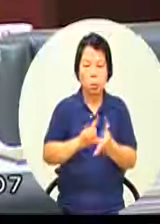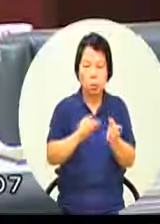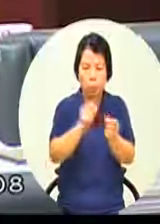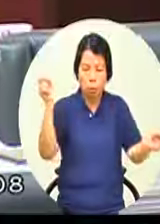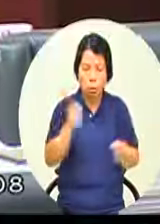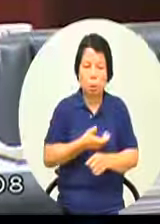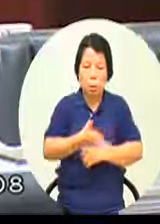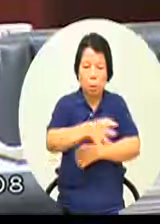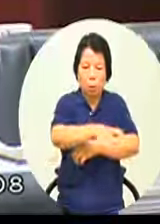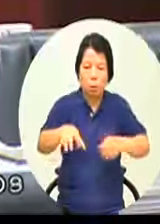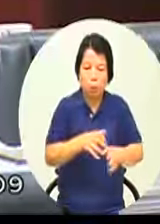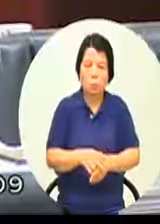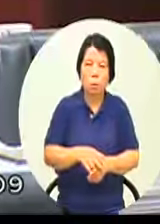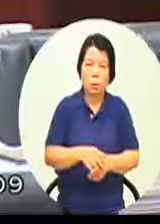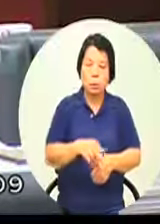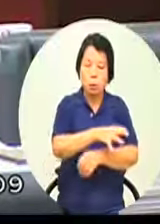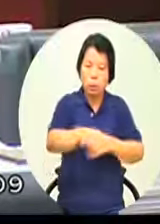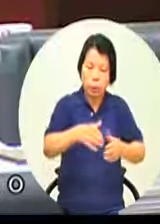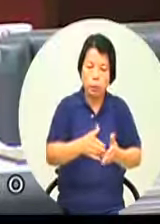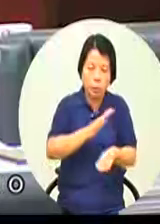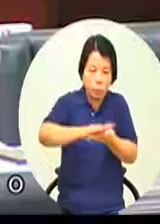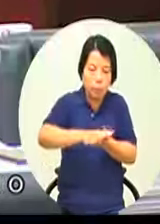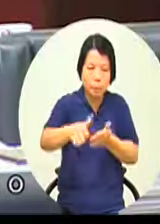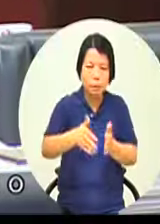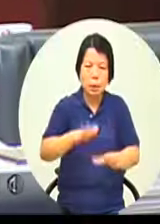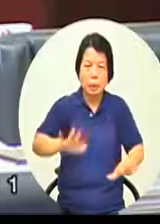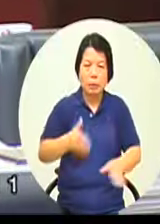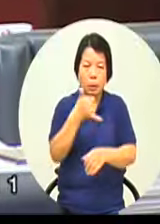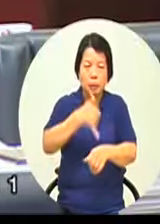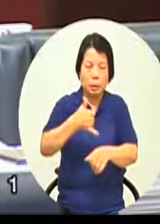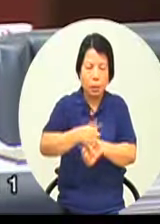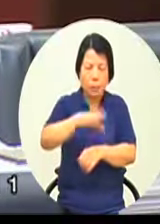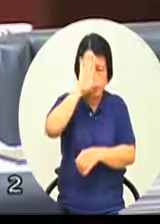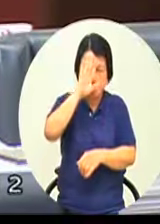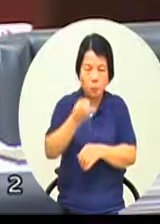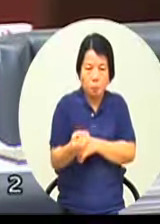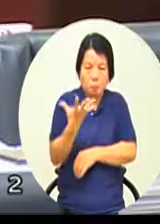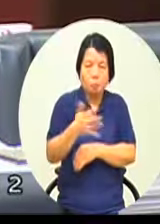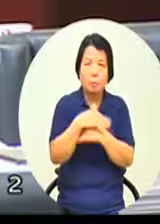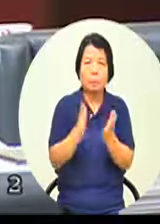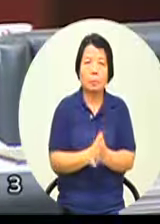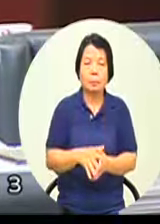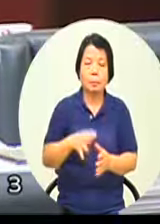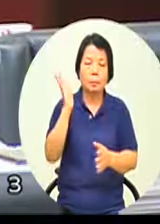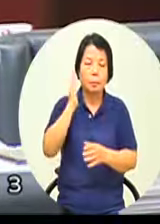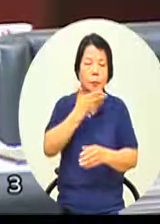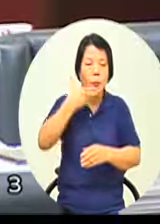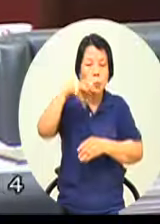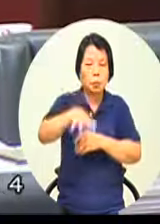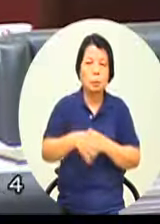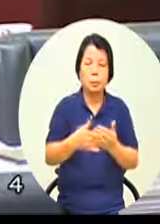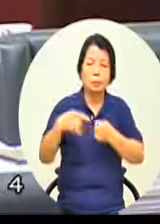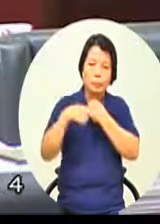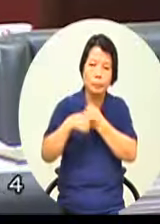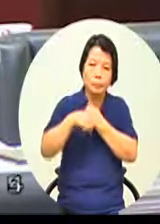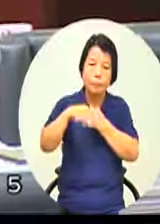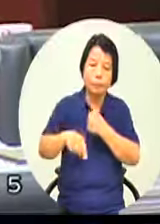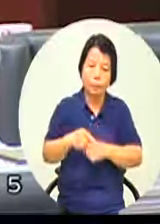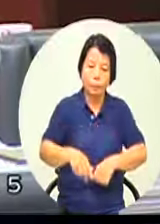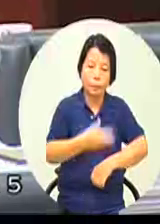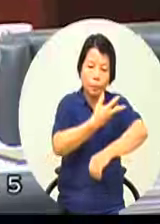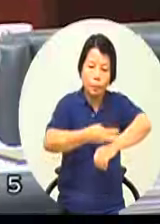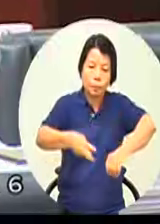境更干净，尤其是现在登革热那么严重，所以我是希望水利局这边能不能研议这条沟是不是有法